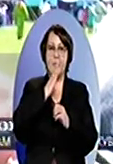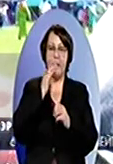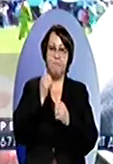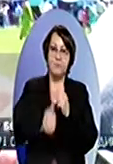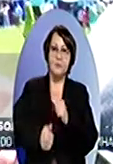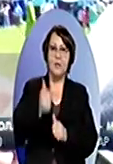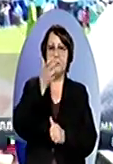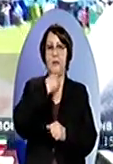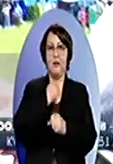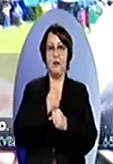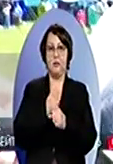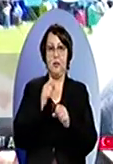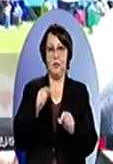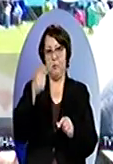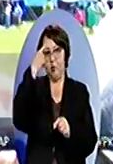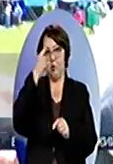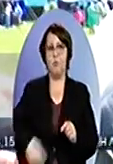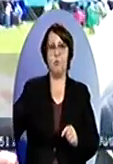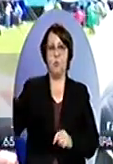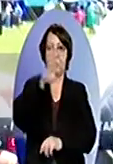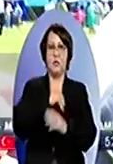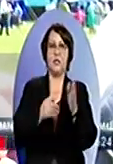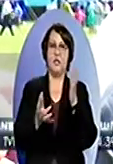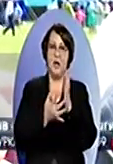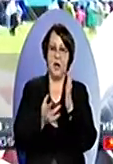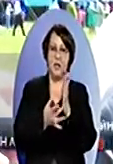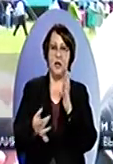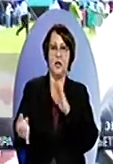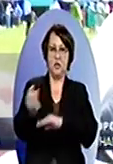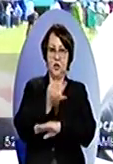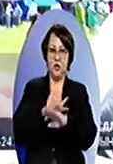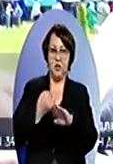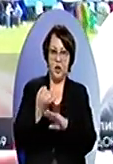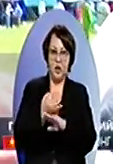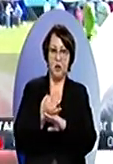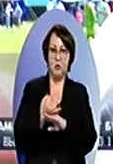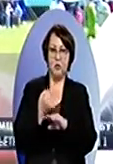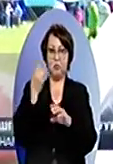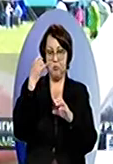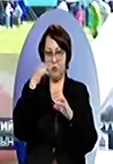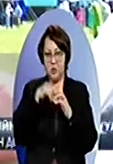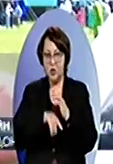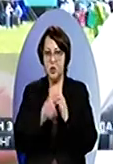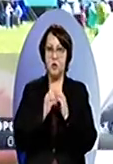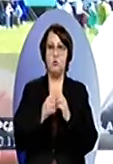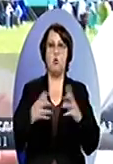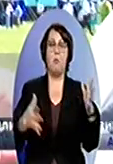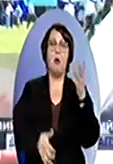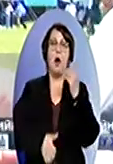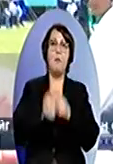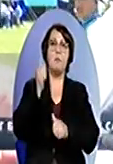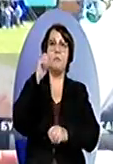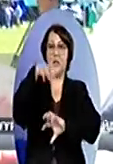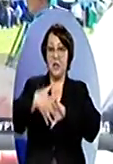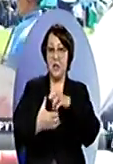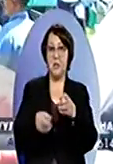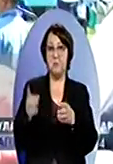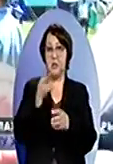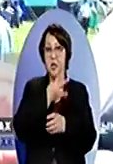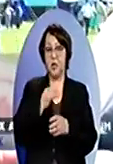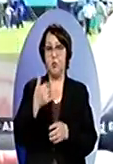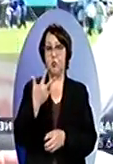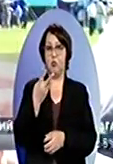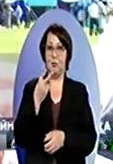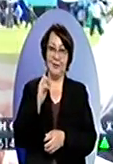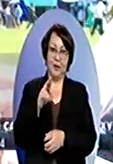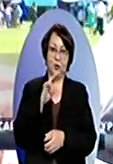бол монголчуудын одоо техникийн хувьд, инженерингийн хувьд бол том амжилт гэж үзэж болно. Дэлхийн хэмжээний 32 сая